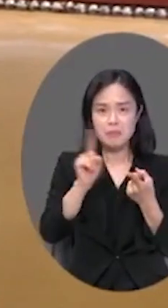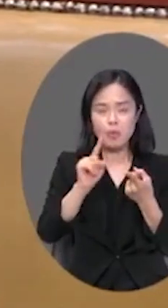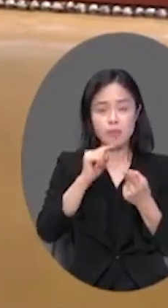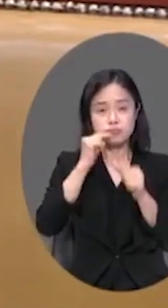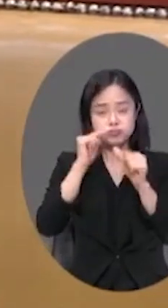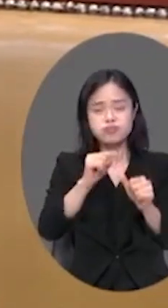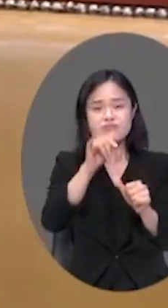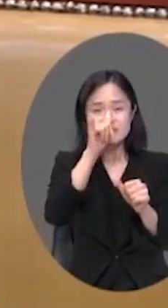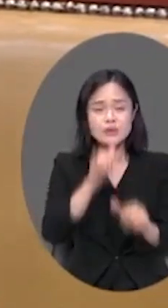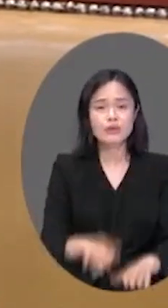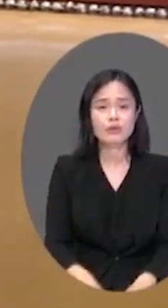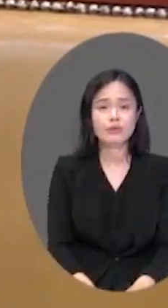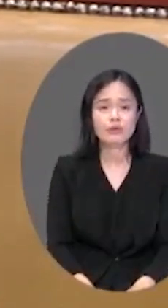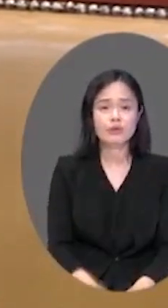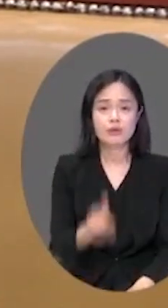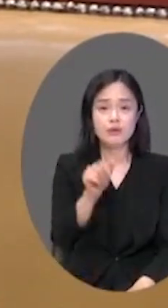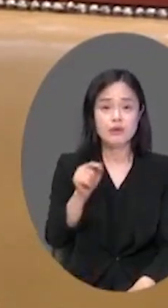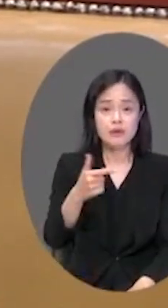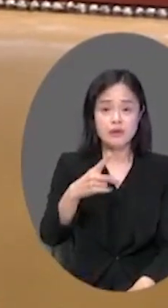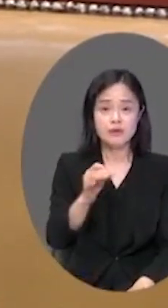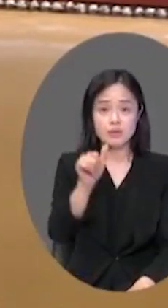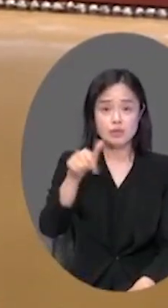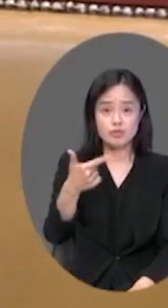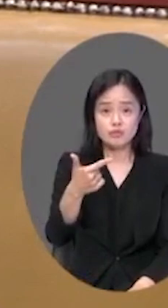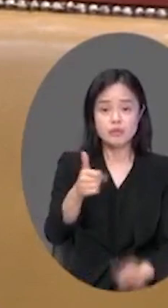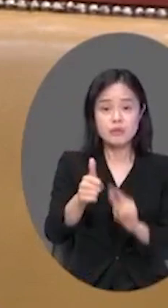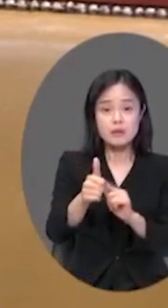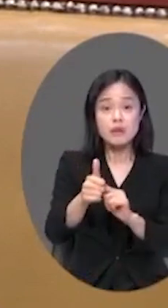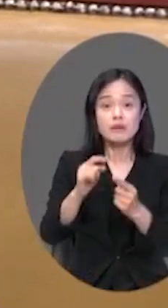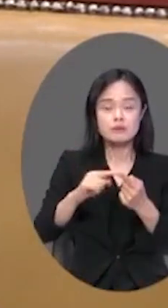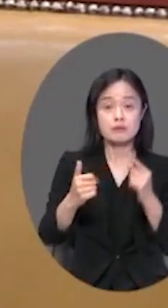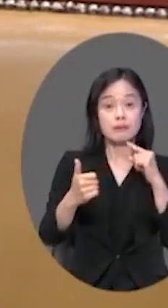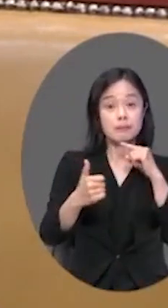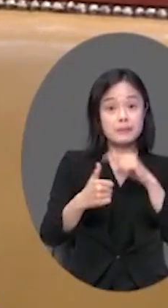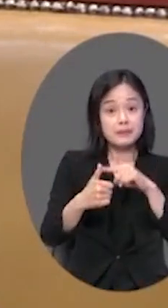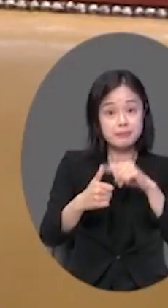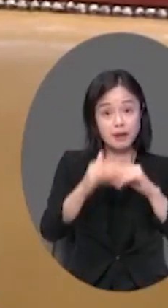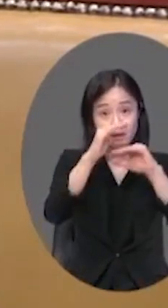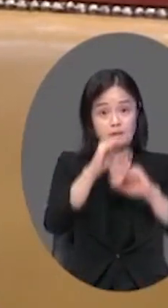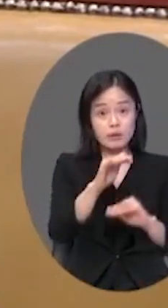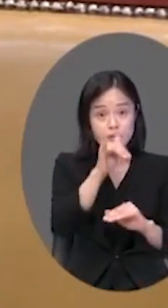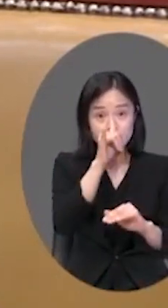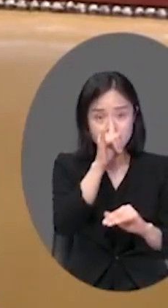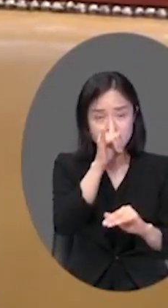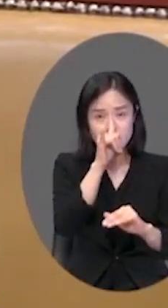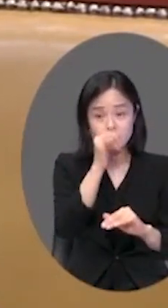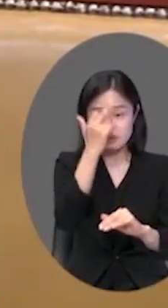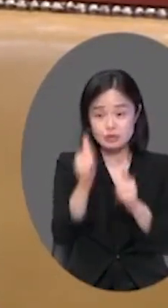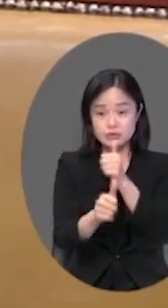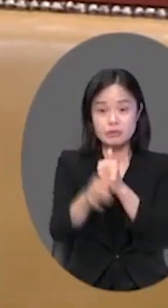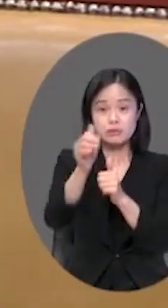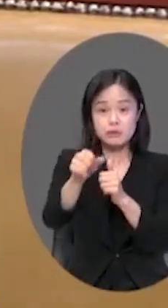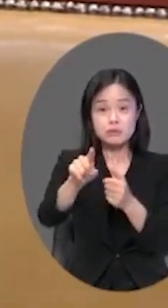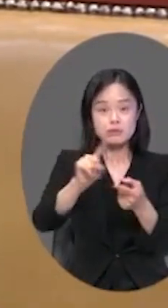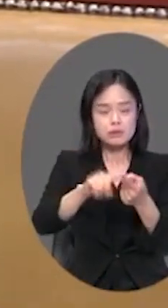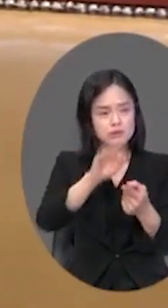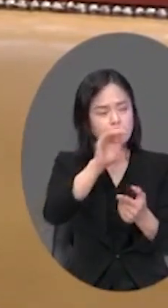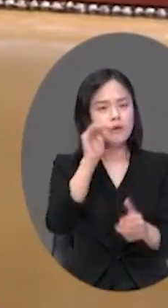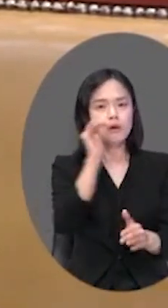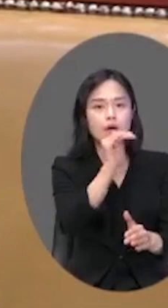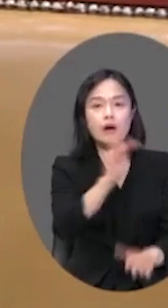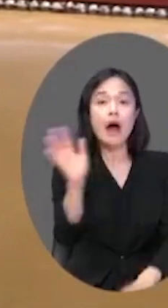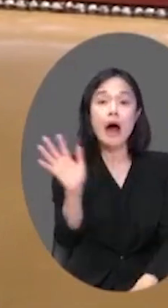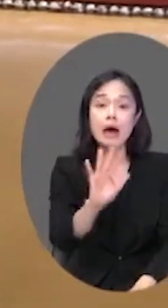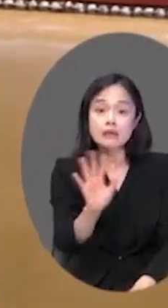한동훈 대표에 대해서 비판하는 내용을 언급을 하는데 최민희 위원장께서 제지를 안 해서 왜 제지를 안 하냐 원칙을 그렇게